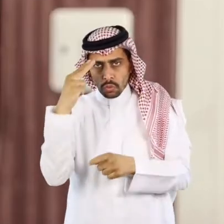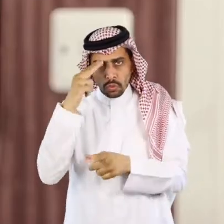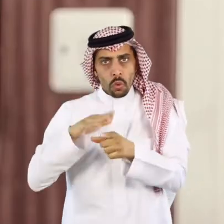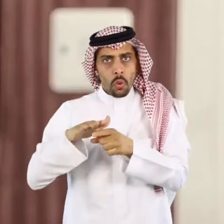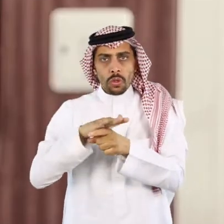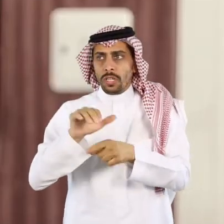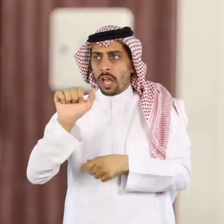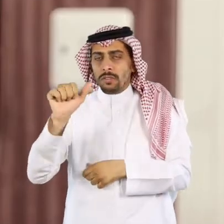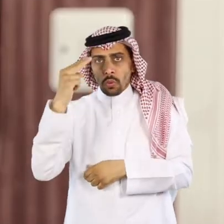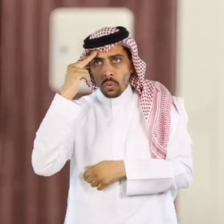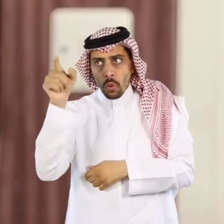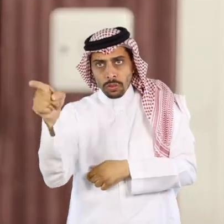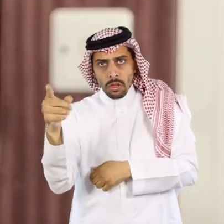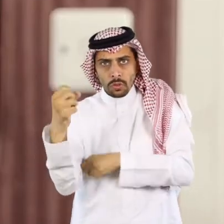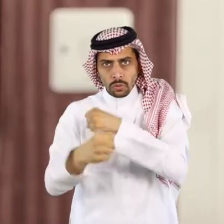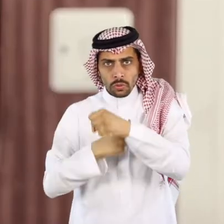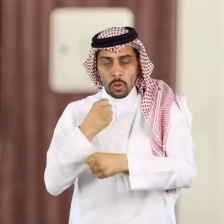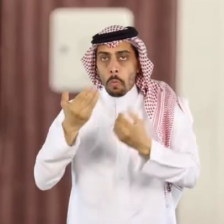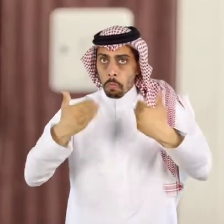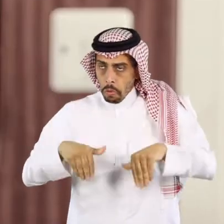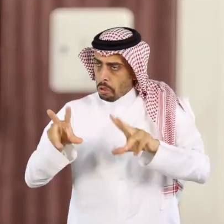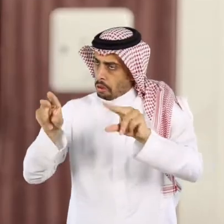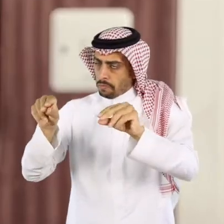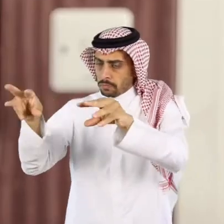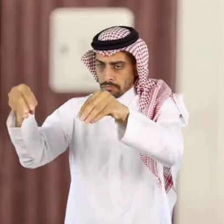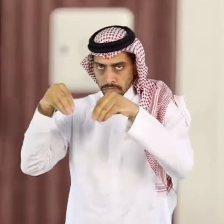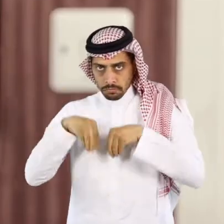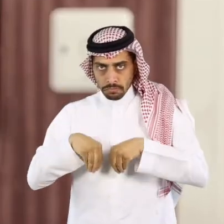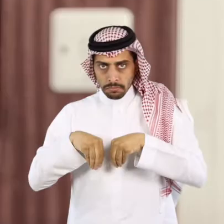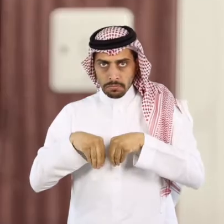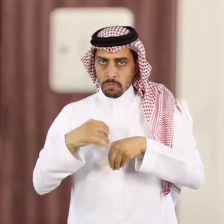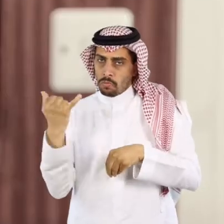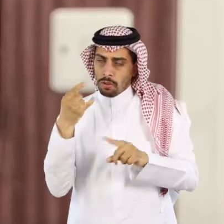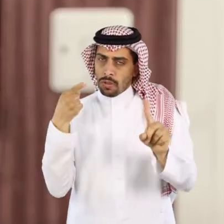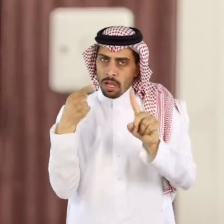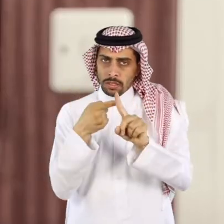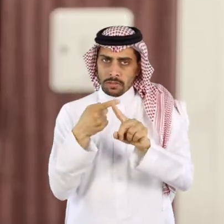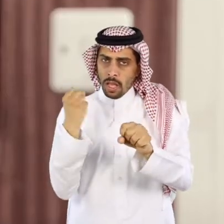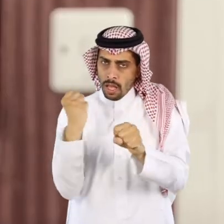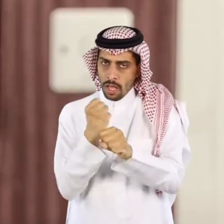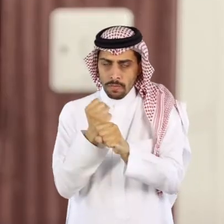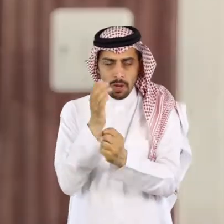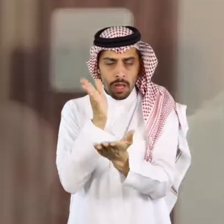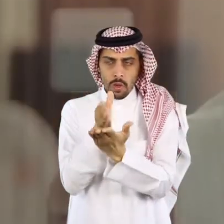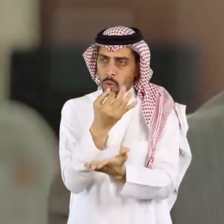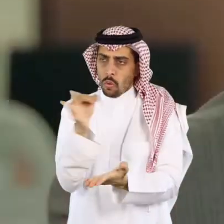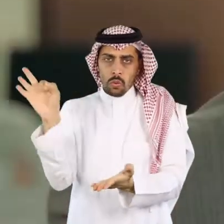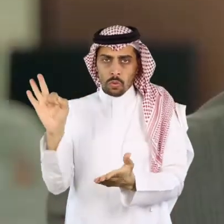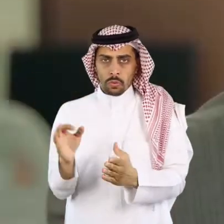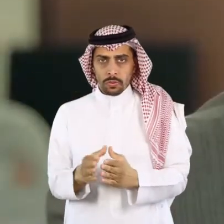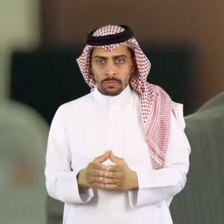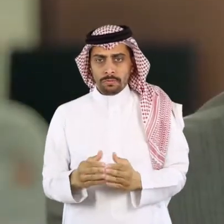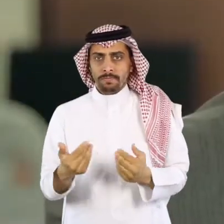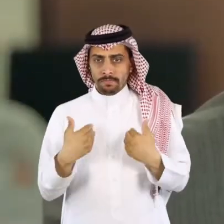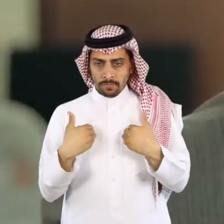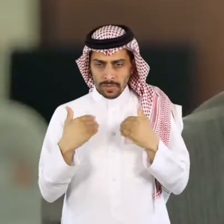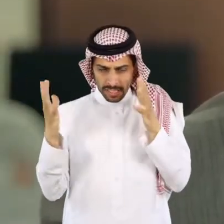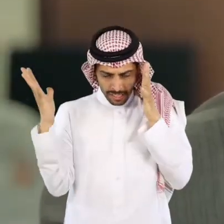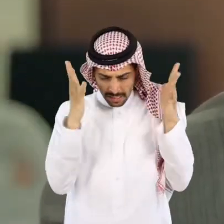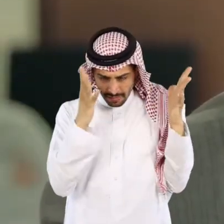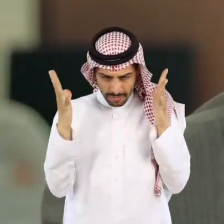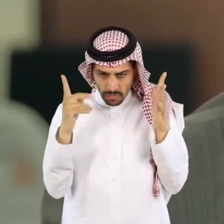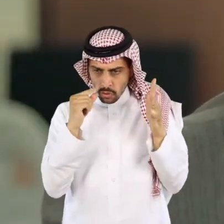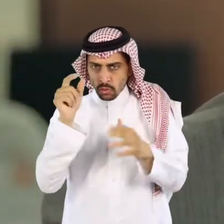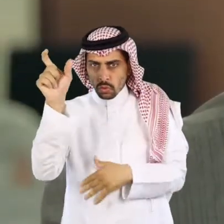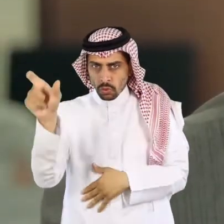الوطنية المؤهلة ومن ضمنهم الأشخاص ذوي الإعاقة، متبنية مفهوم أن العمل حق الجميع. بصراحة كنت متخوف،